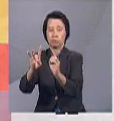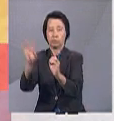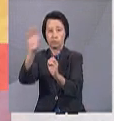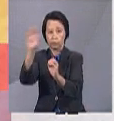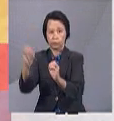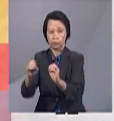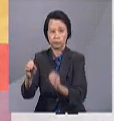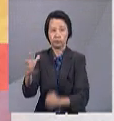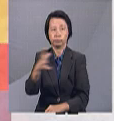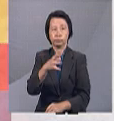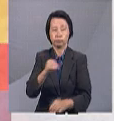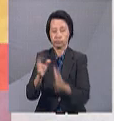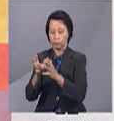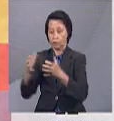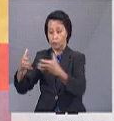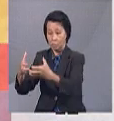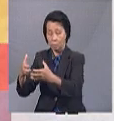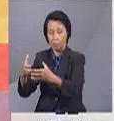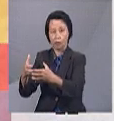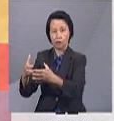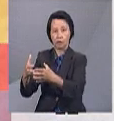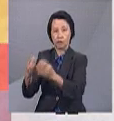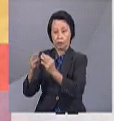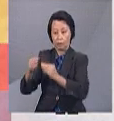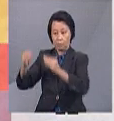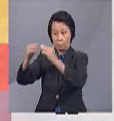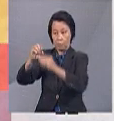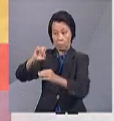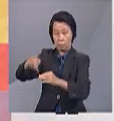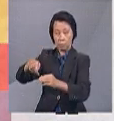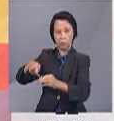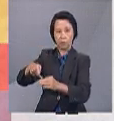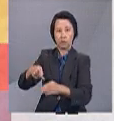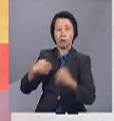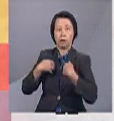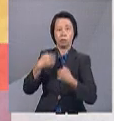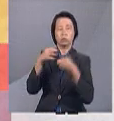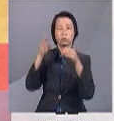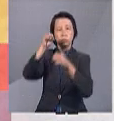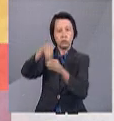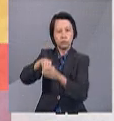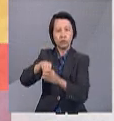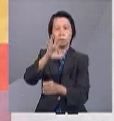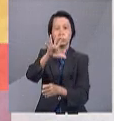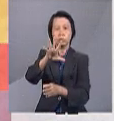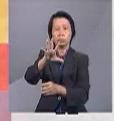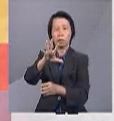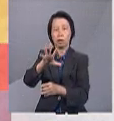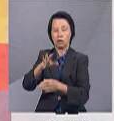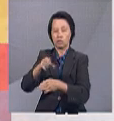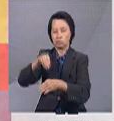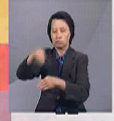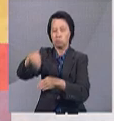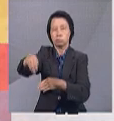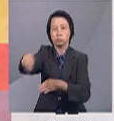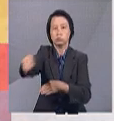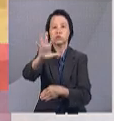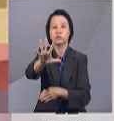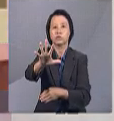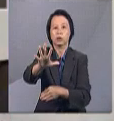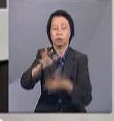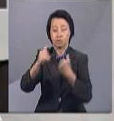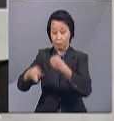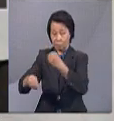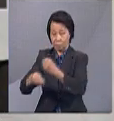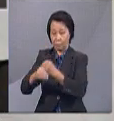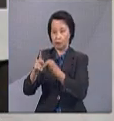dana Cluster ini telah menyempatkan lima generasi Dan Tiada pertambahan Chase padahal ini